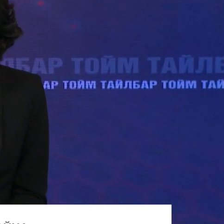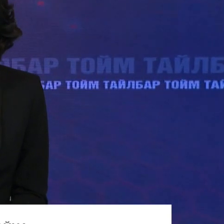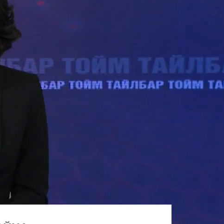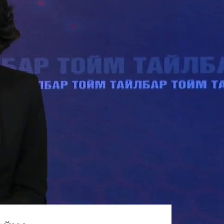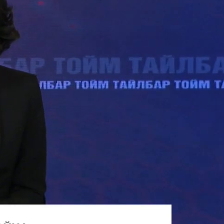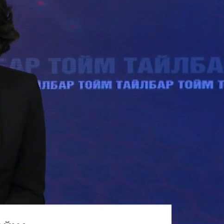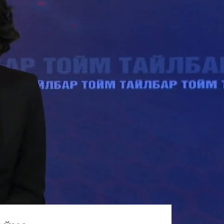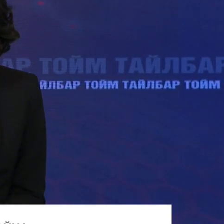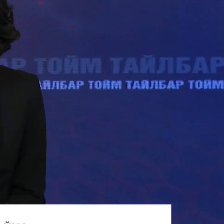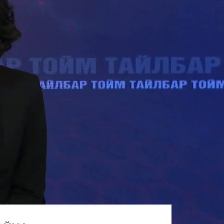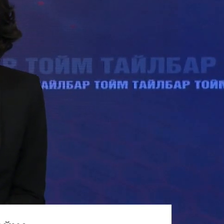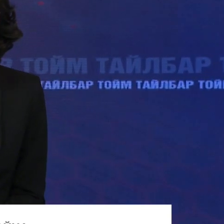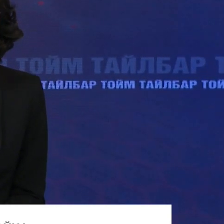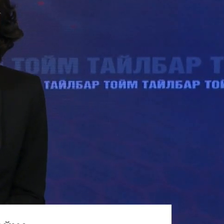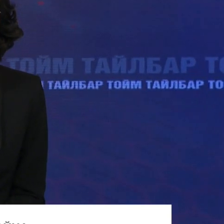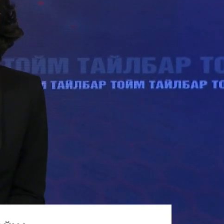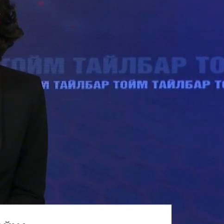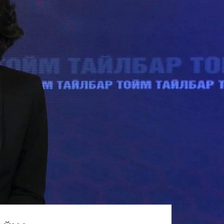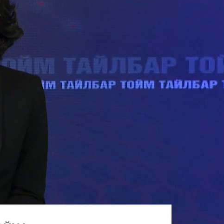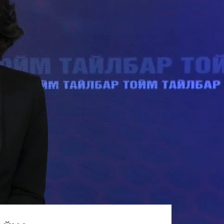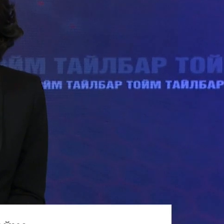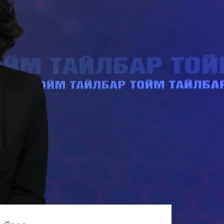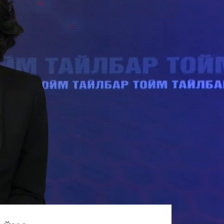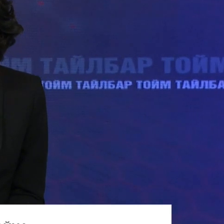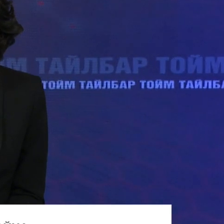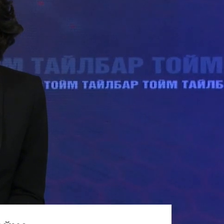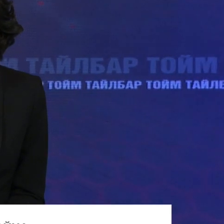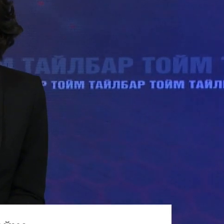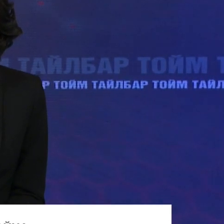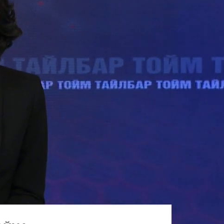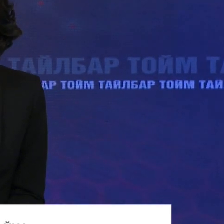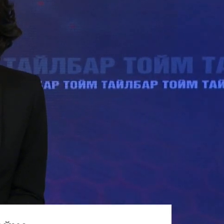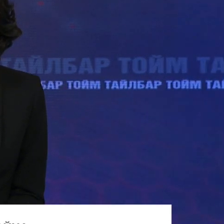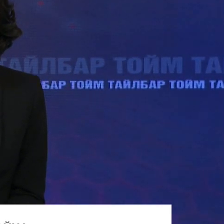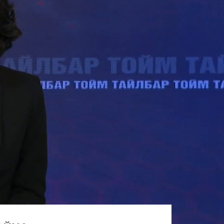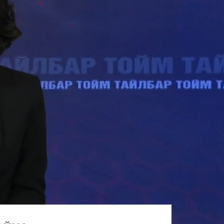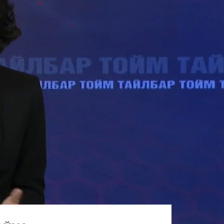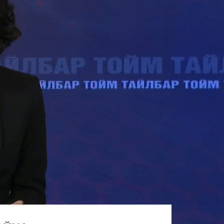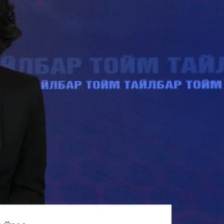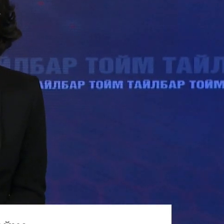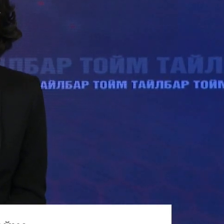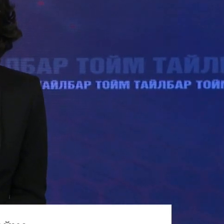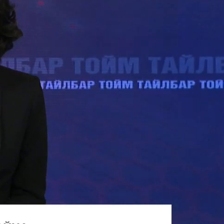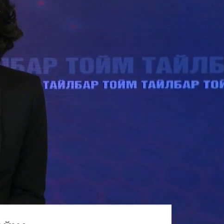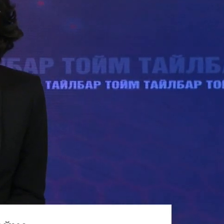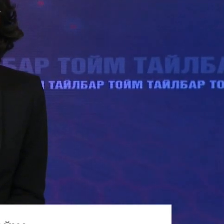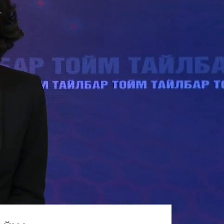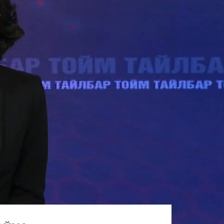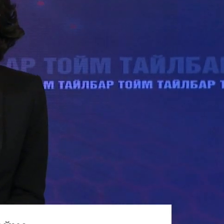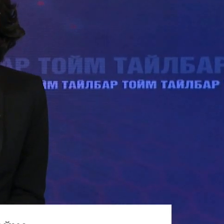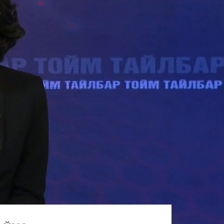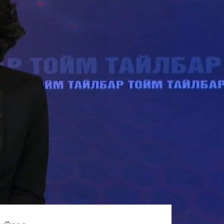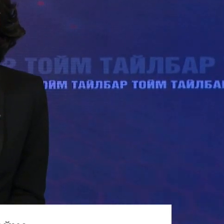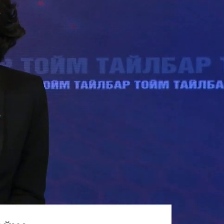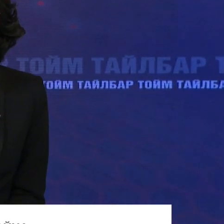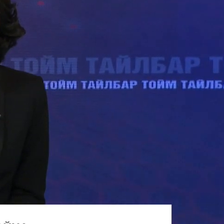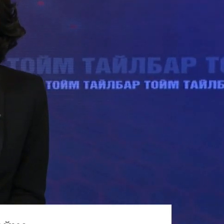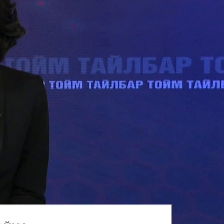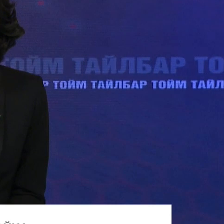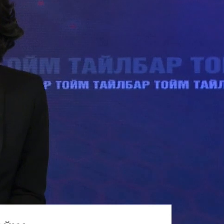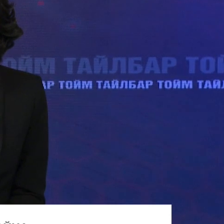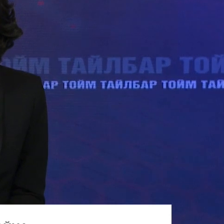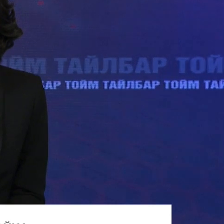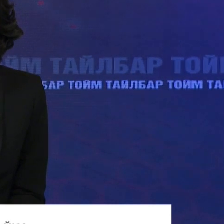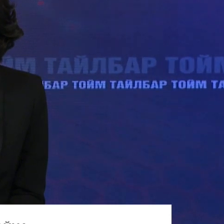байгаа. За, самурай бондыг засгийн газрын баталгаагаар гаргасан. Тийм учраас энэ бондын үрийг одоо татвар төлөгчдийн мөнгөөр төлөх эрсдэл үүсээд байгаа